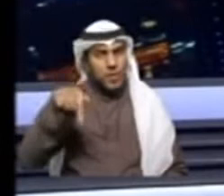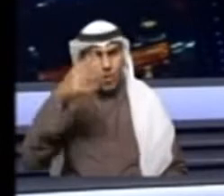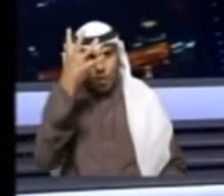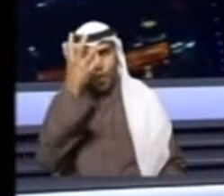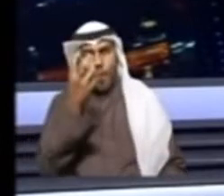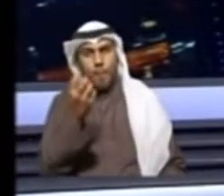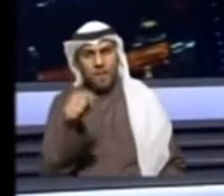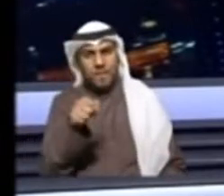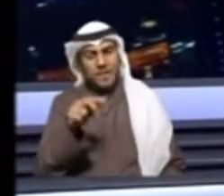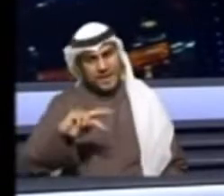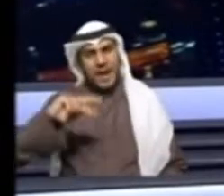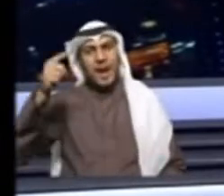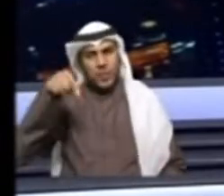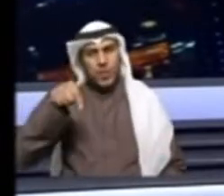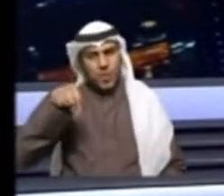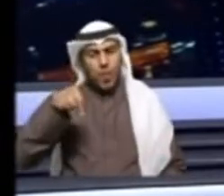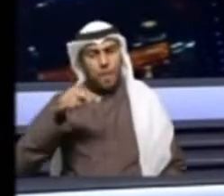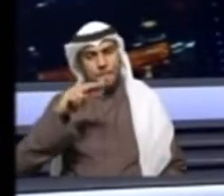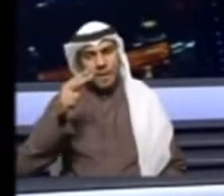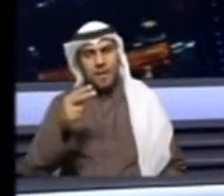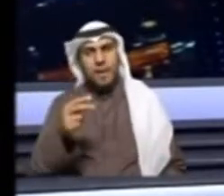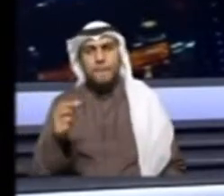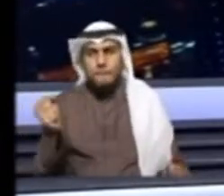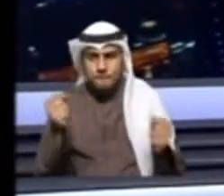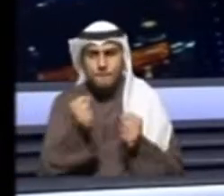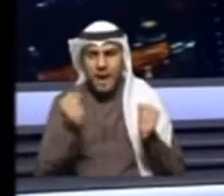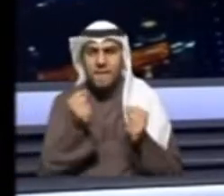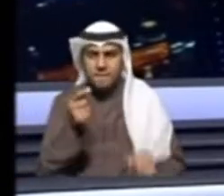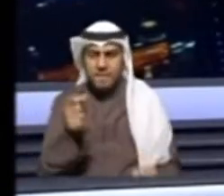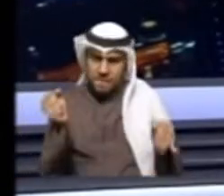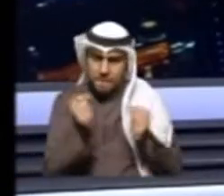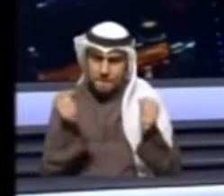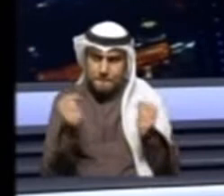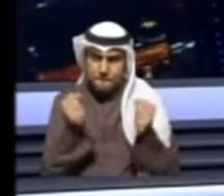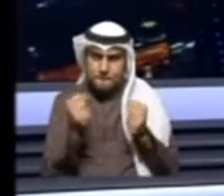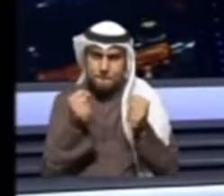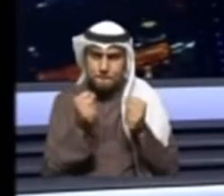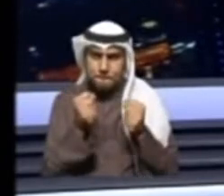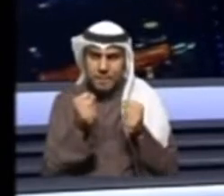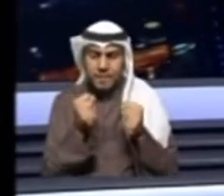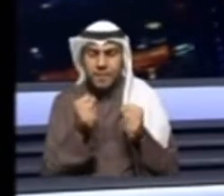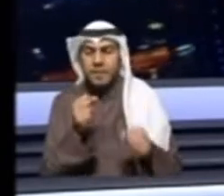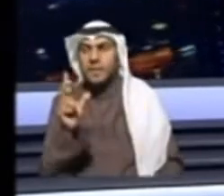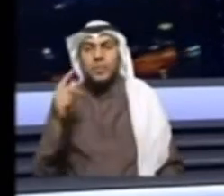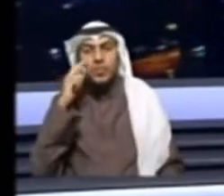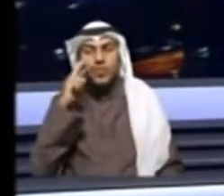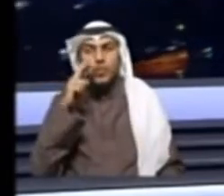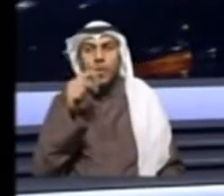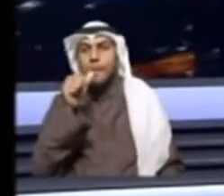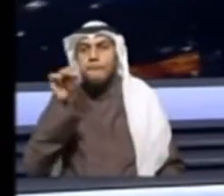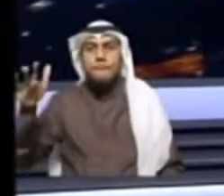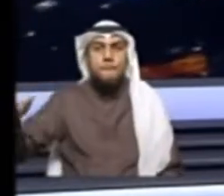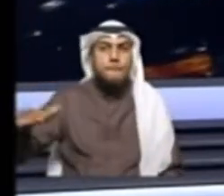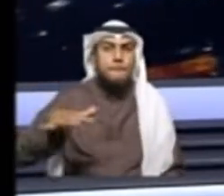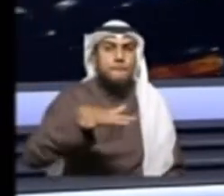شوية تغيير في الطقس حيث انخفاض الحرارة وتأثرنا بالمرتفع الجوي اللي هو المرتفع الجوي البحري